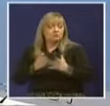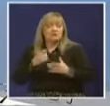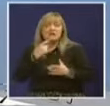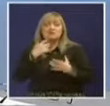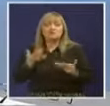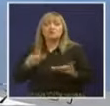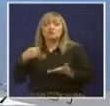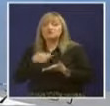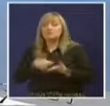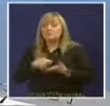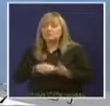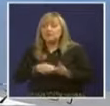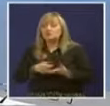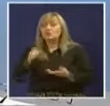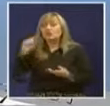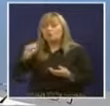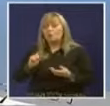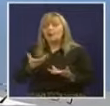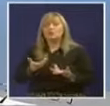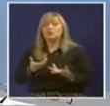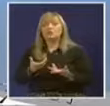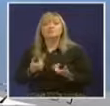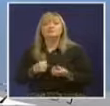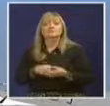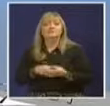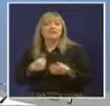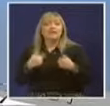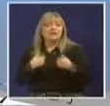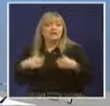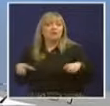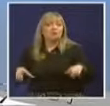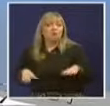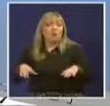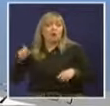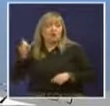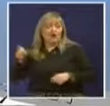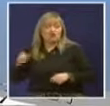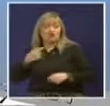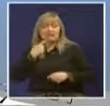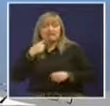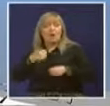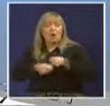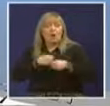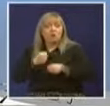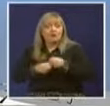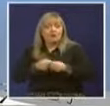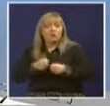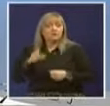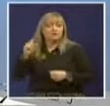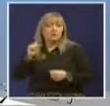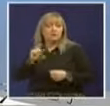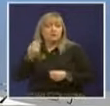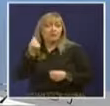плащаме и по-малко. Ако генерираме по-малко отпадъци, това значи и по-малко пари да плащаме. Ние като граждане за обработката, по-малко пари и след това